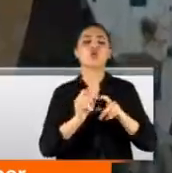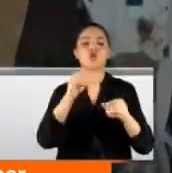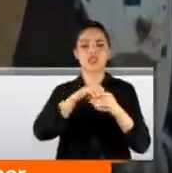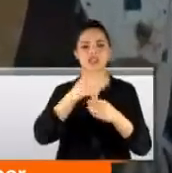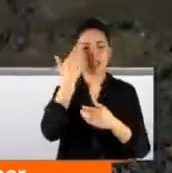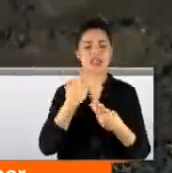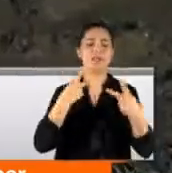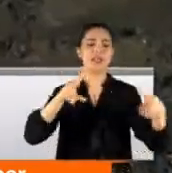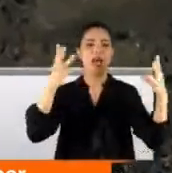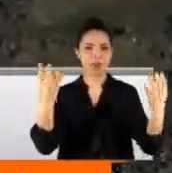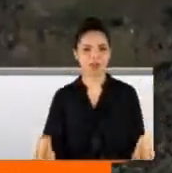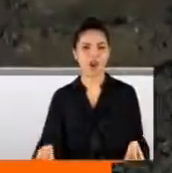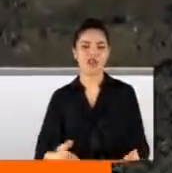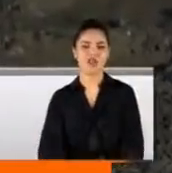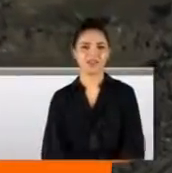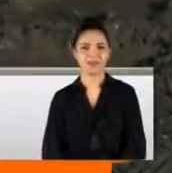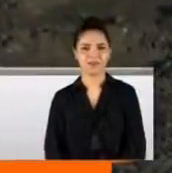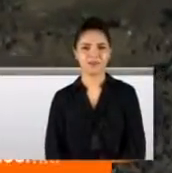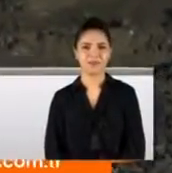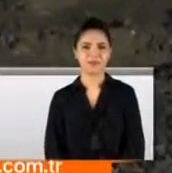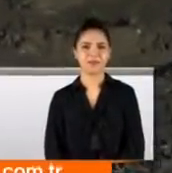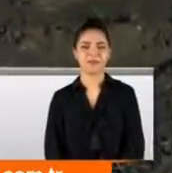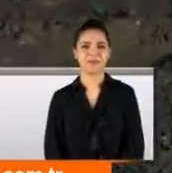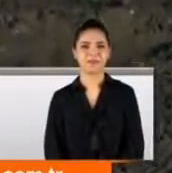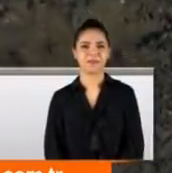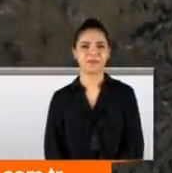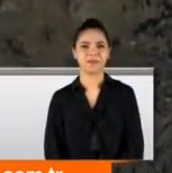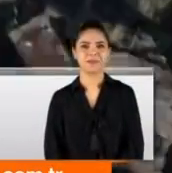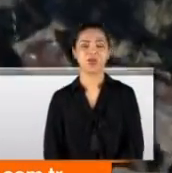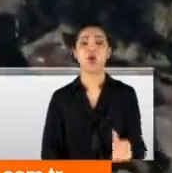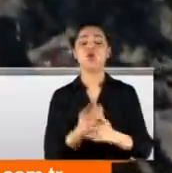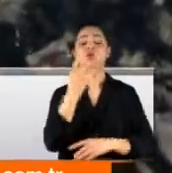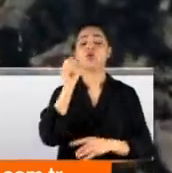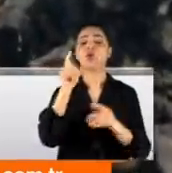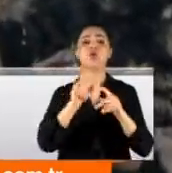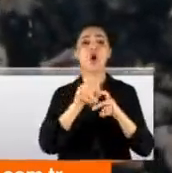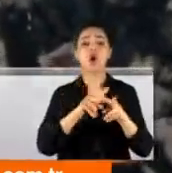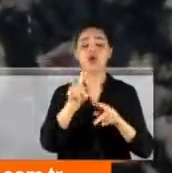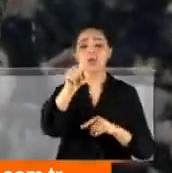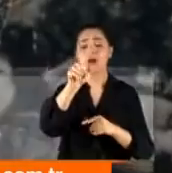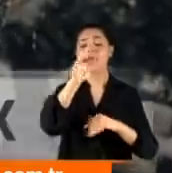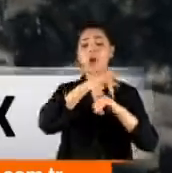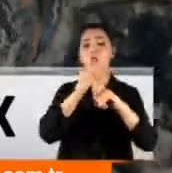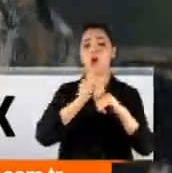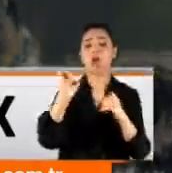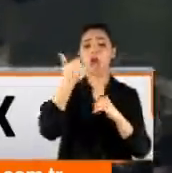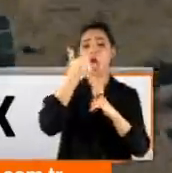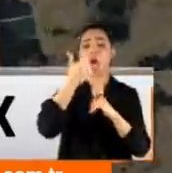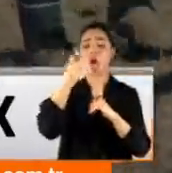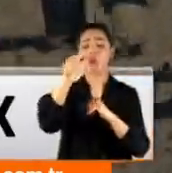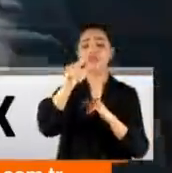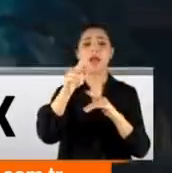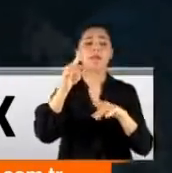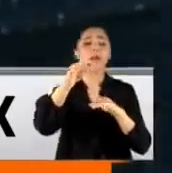girmeye hazırlanıyor. Evlat! Evlat! Kuruluş Osman ülkenin önde gelen kanallarından Nesma